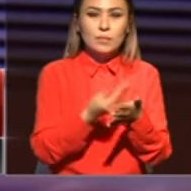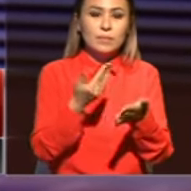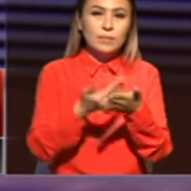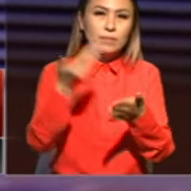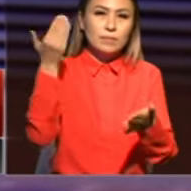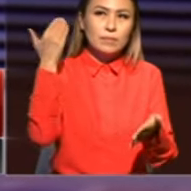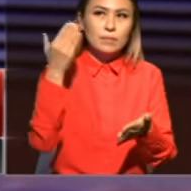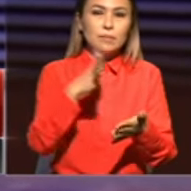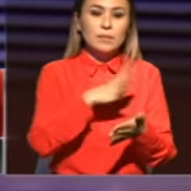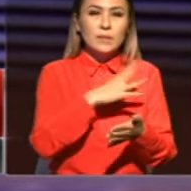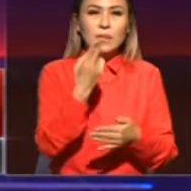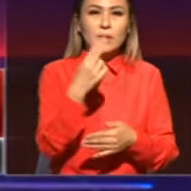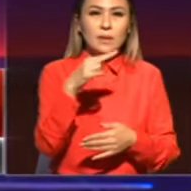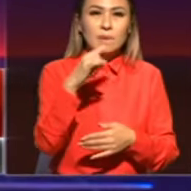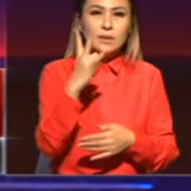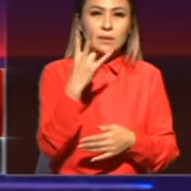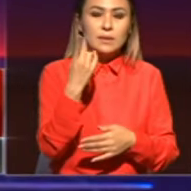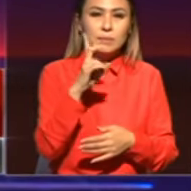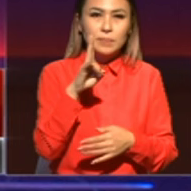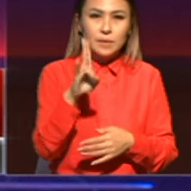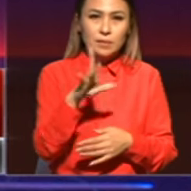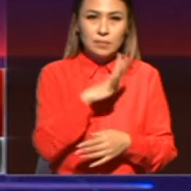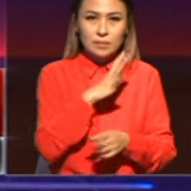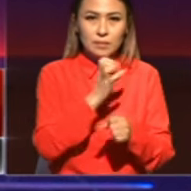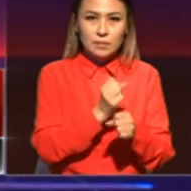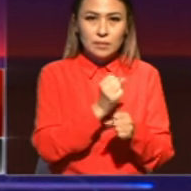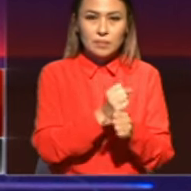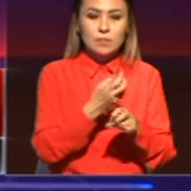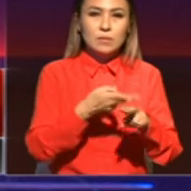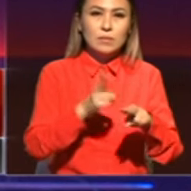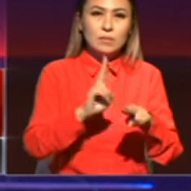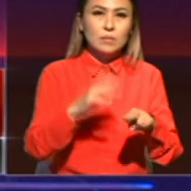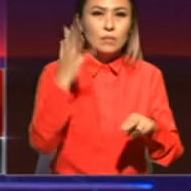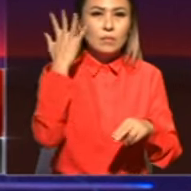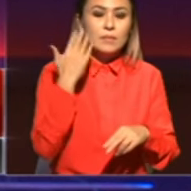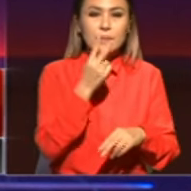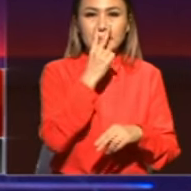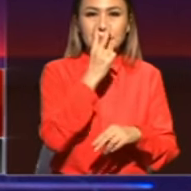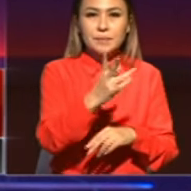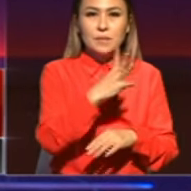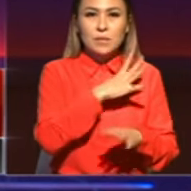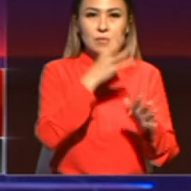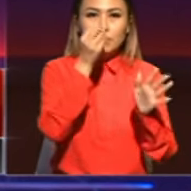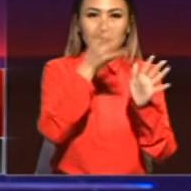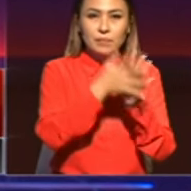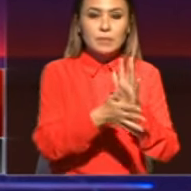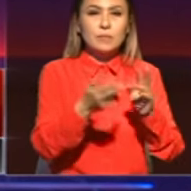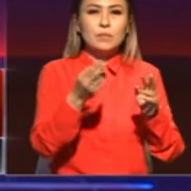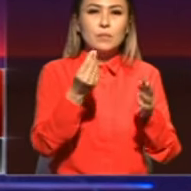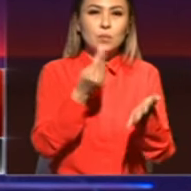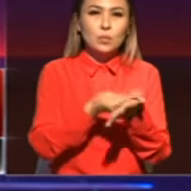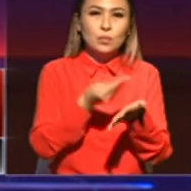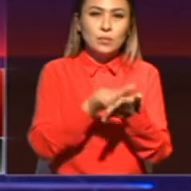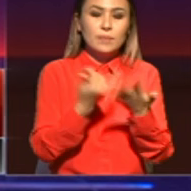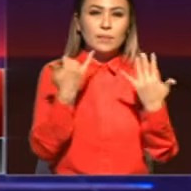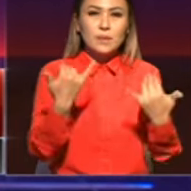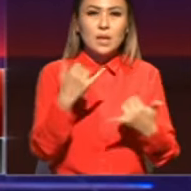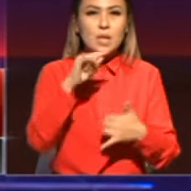Дэн Сяопин жасаған басқа елдерде. Енді осы жағынан біз қарағанда біздің шығыс жағы бар ғой бюджеттің.